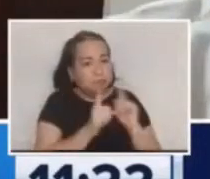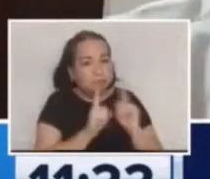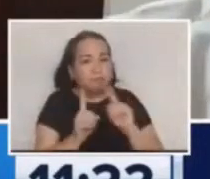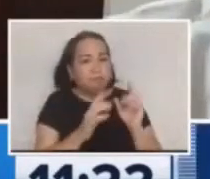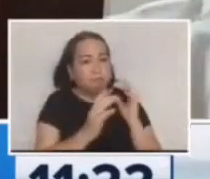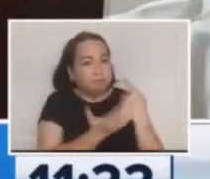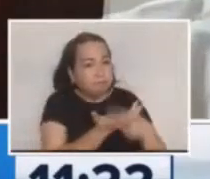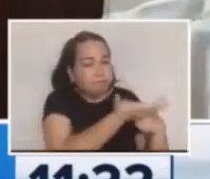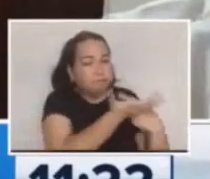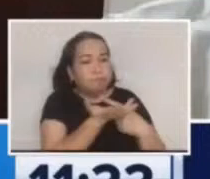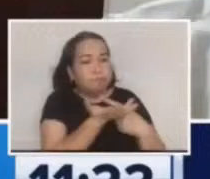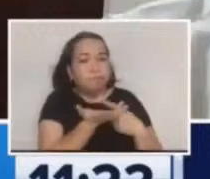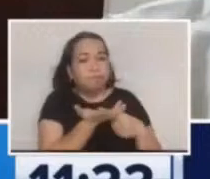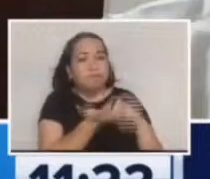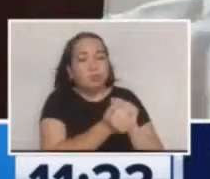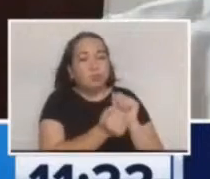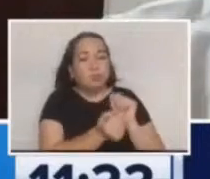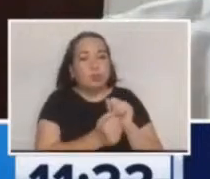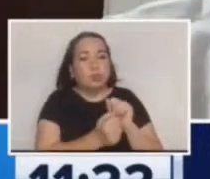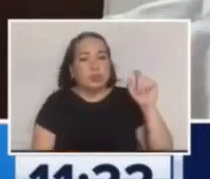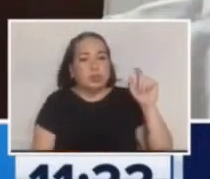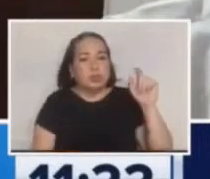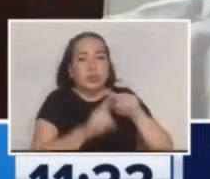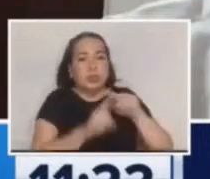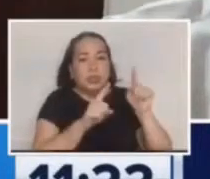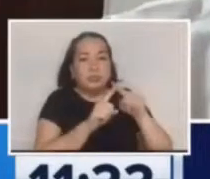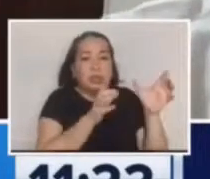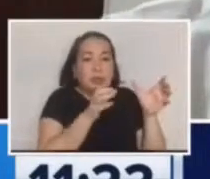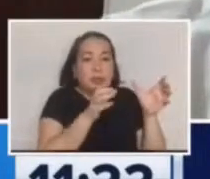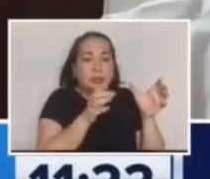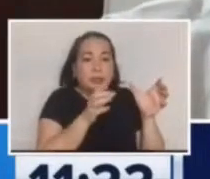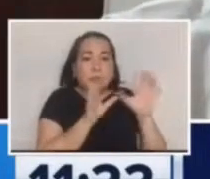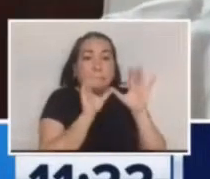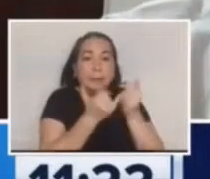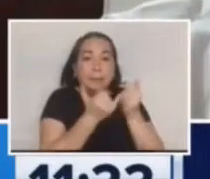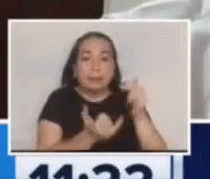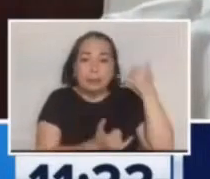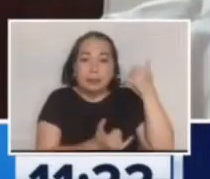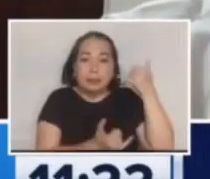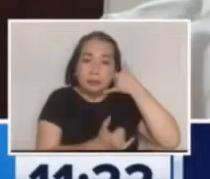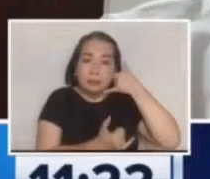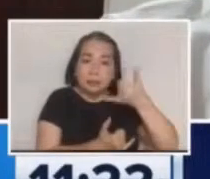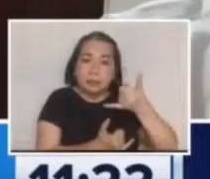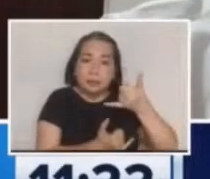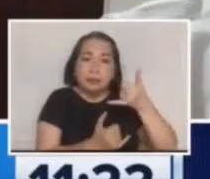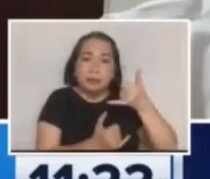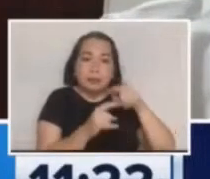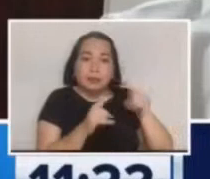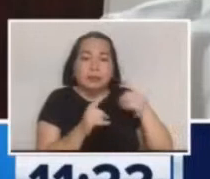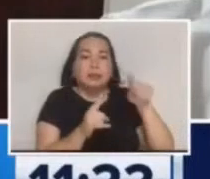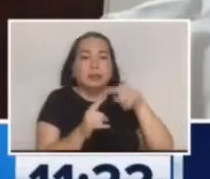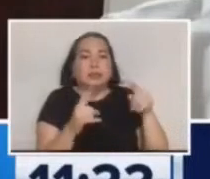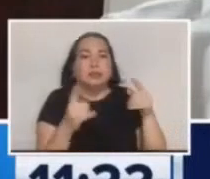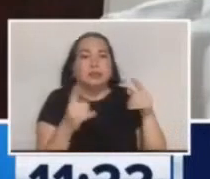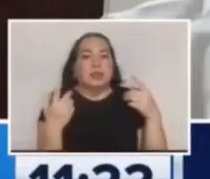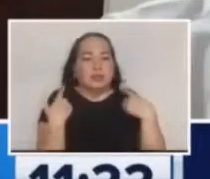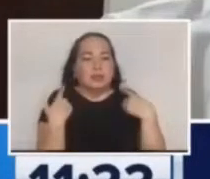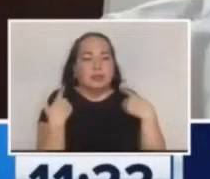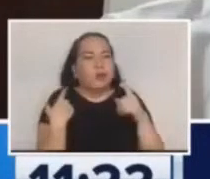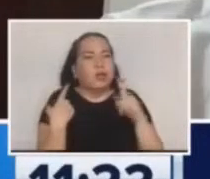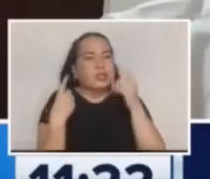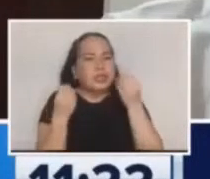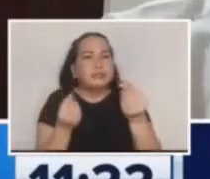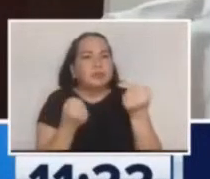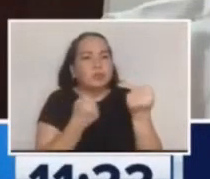Dahil what the Department of Education will give is a menu of learning delivery options